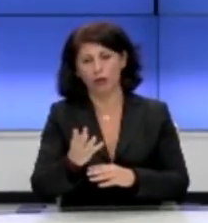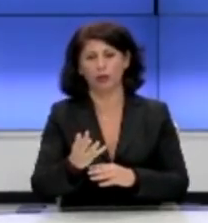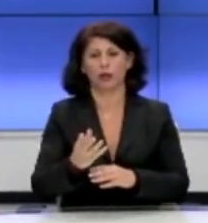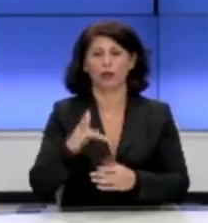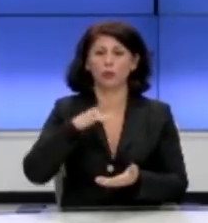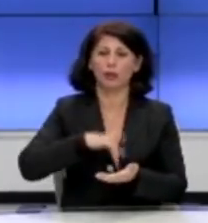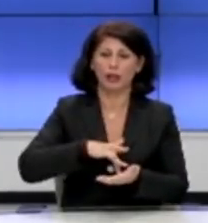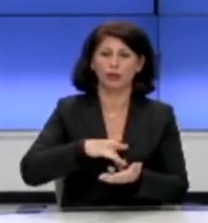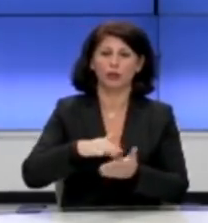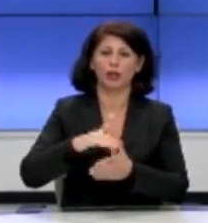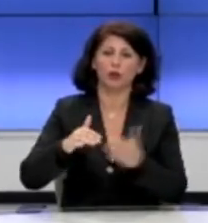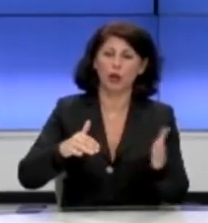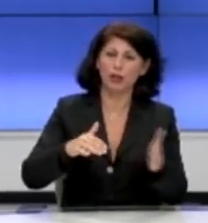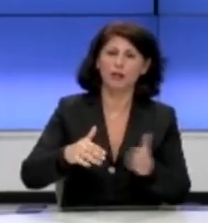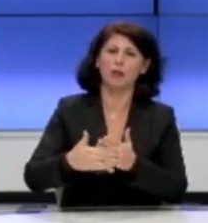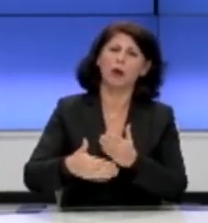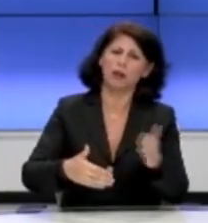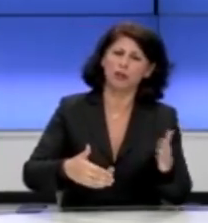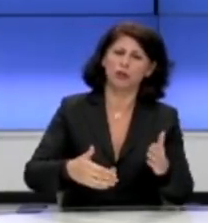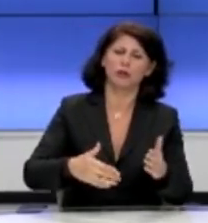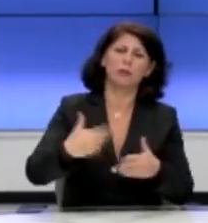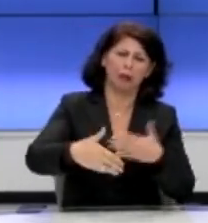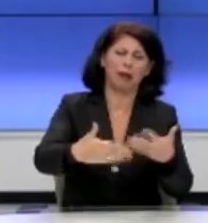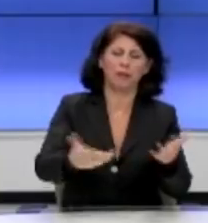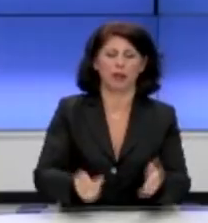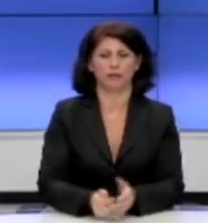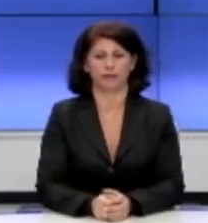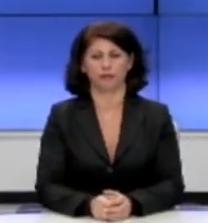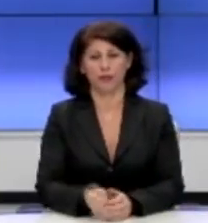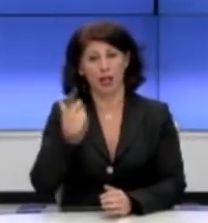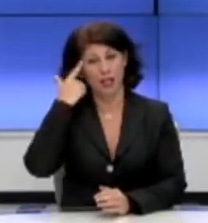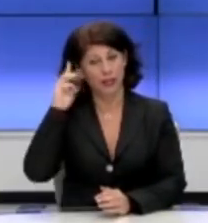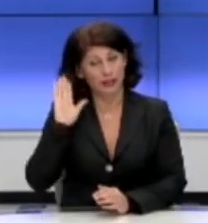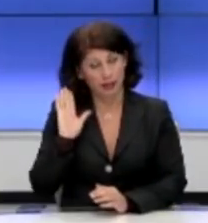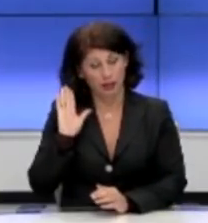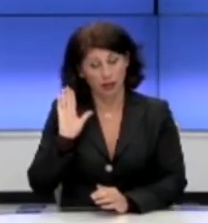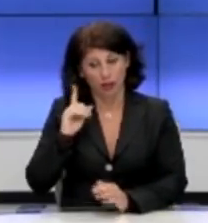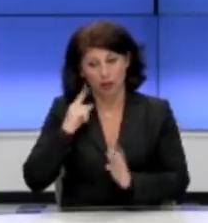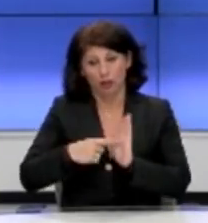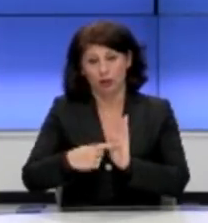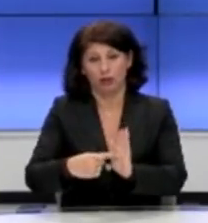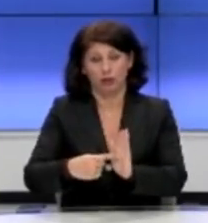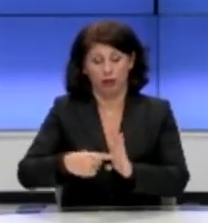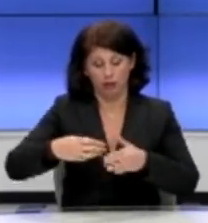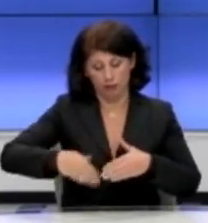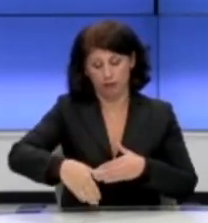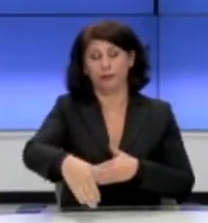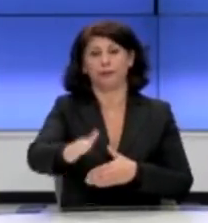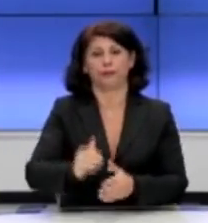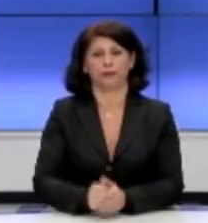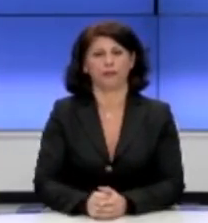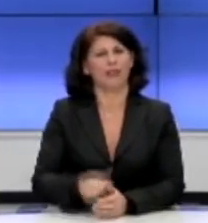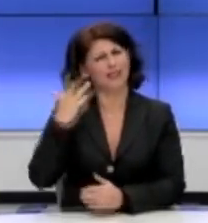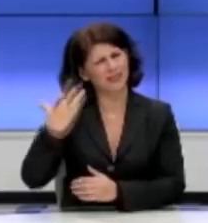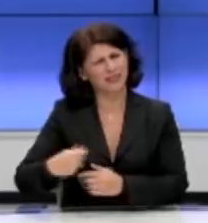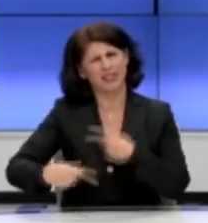του κέντρου, κέντρου αριστερούς, αριστερούς κλπ. Δεν ξέρω, θα το δείξει η πορεία. Βέβαια, έχει